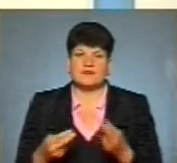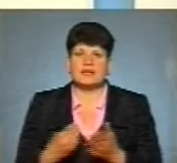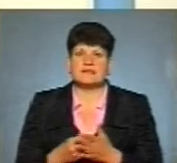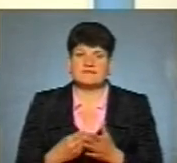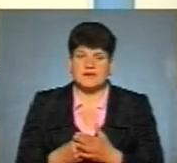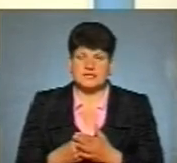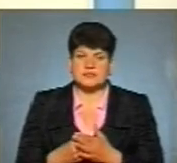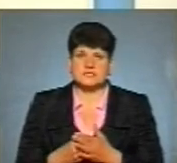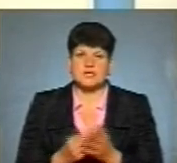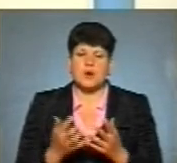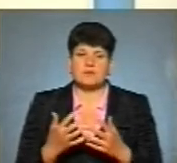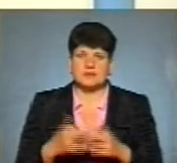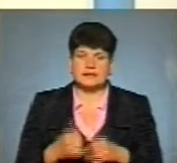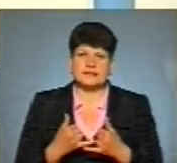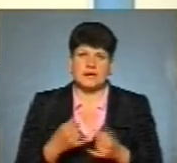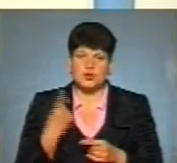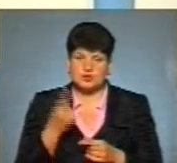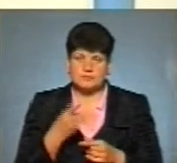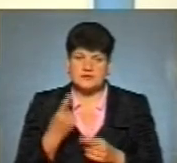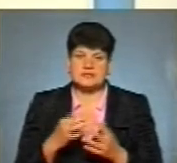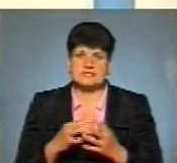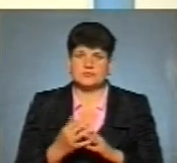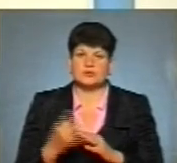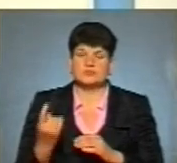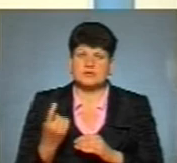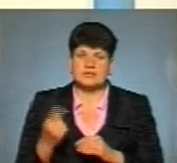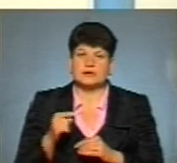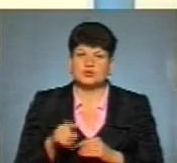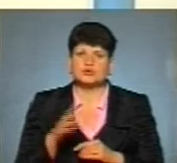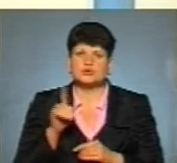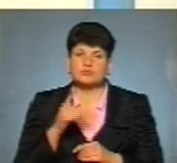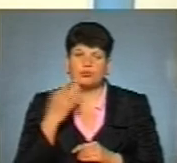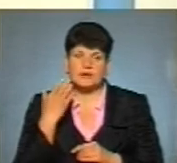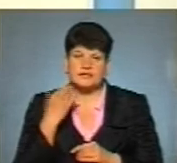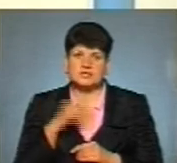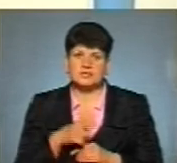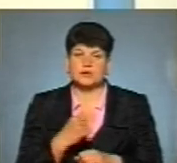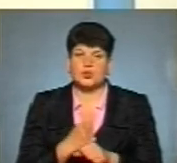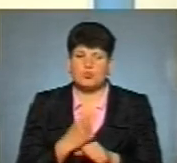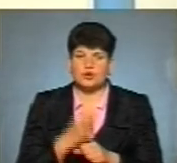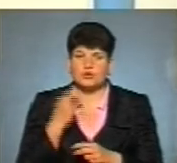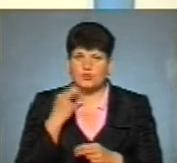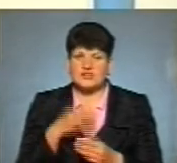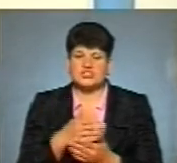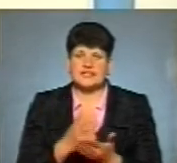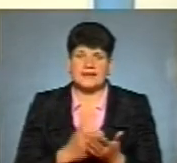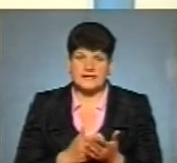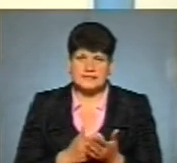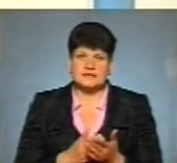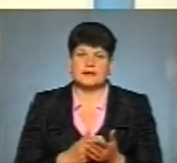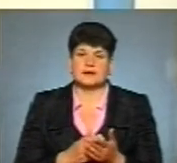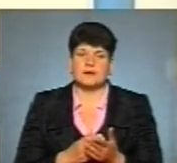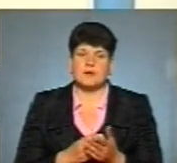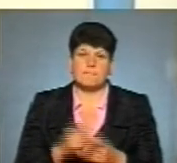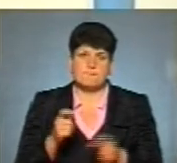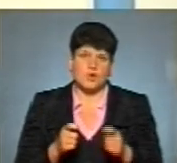доїльного обладнання для особистих селянських господарств, для того, щоб все ж таки полегшити їхню роботу і покращити якість, ну, безпосередньо молока,